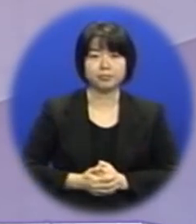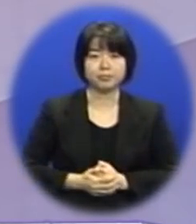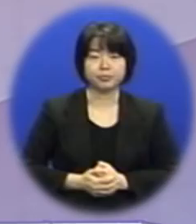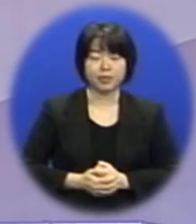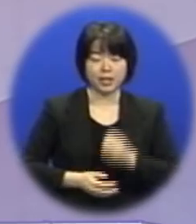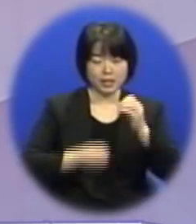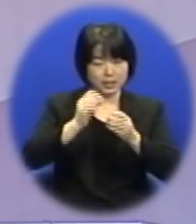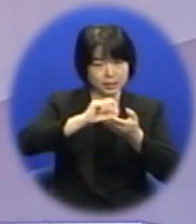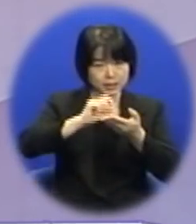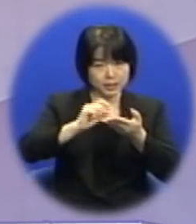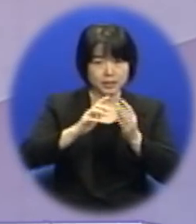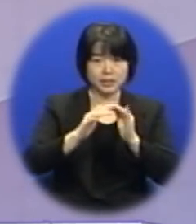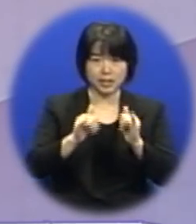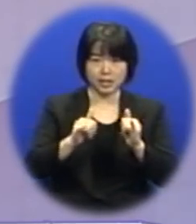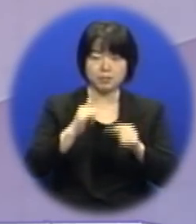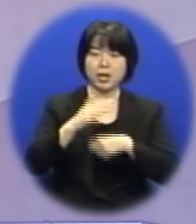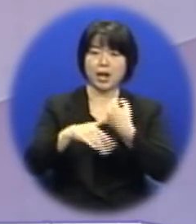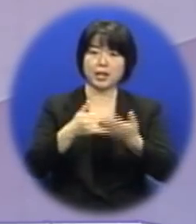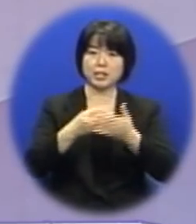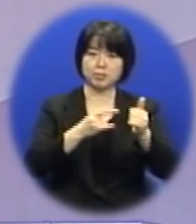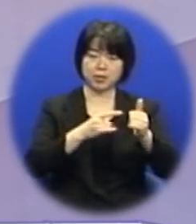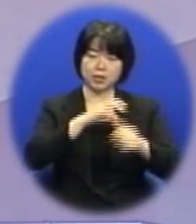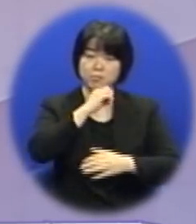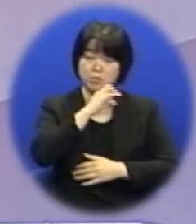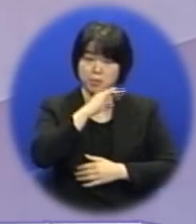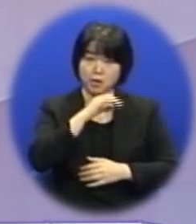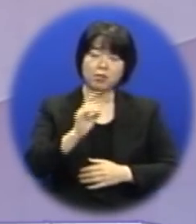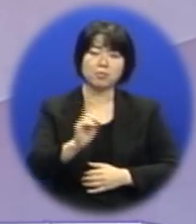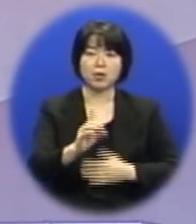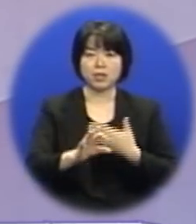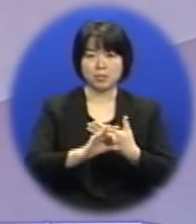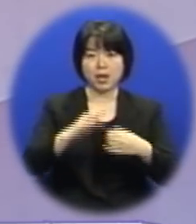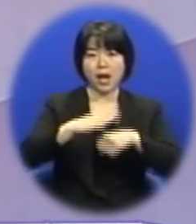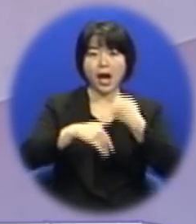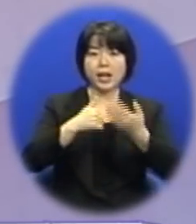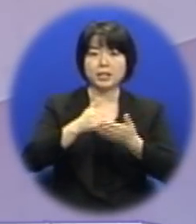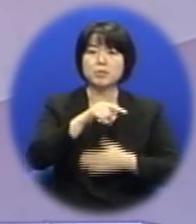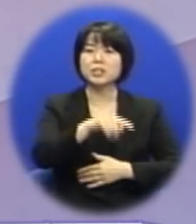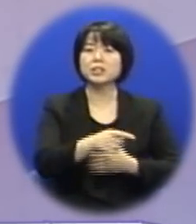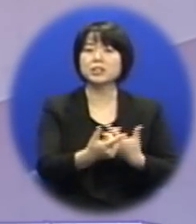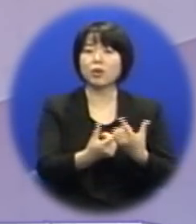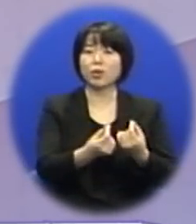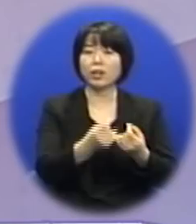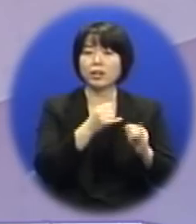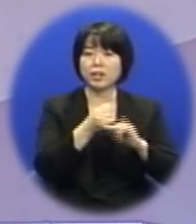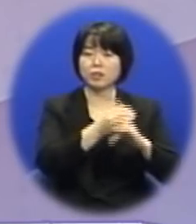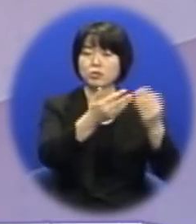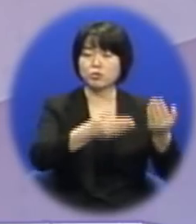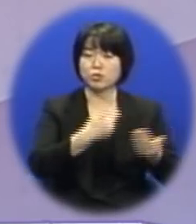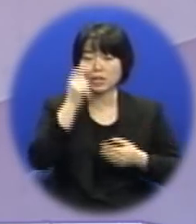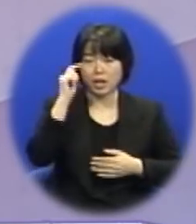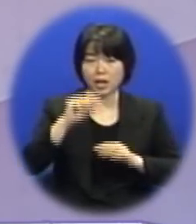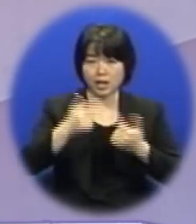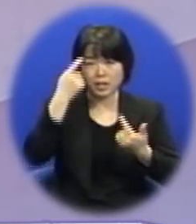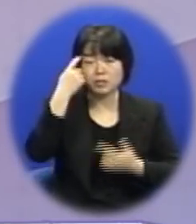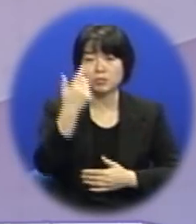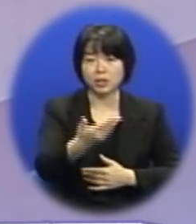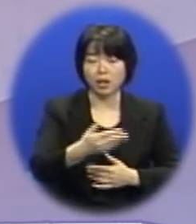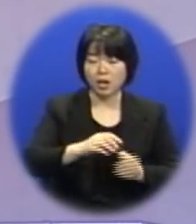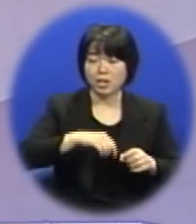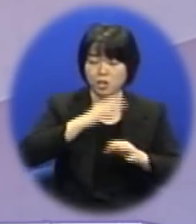시편 기자가 하나님께 지금 따지는 것은 하나님이 그렇게 약속하시지 않았습니까? 영원히 버리는 건